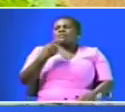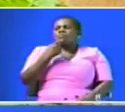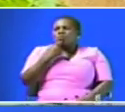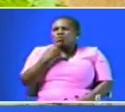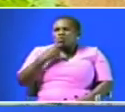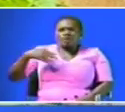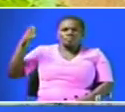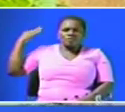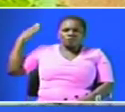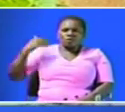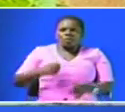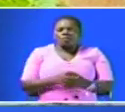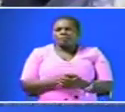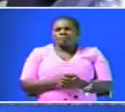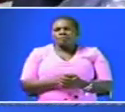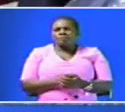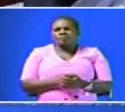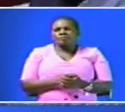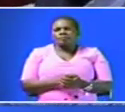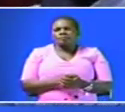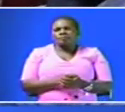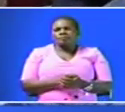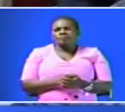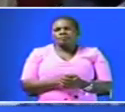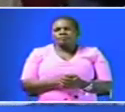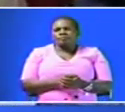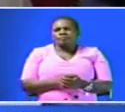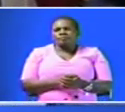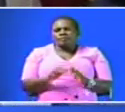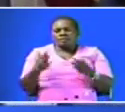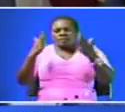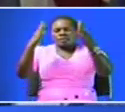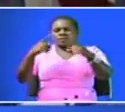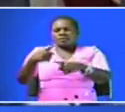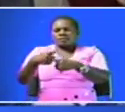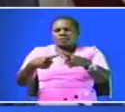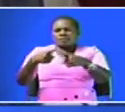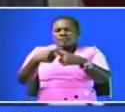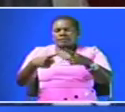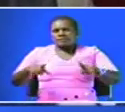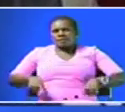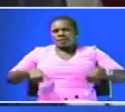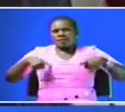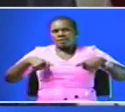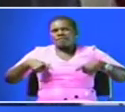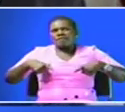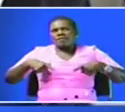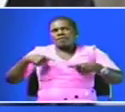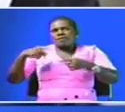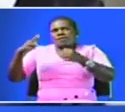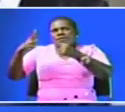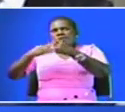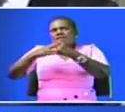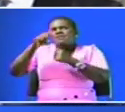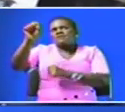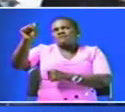our retired president took. Moi anasherekea miaka yake ya kuishi dunia hii, miaka